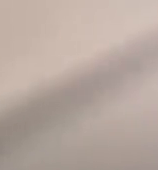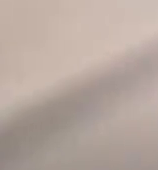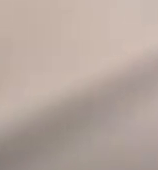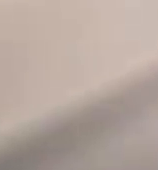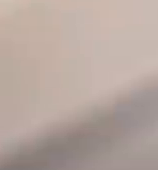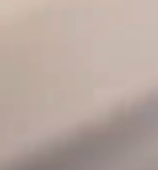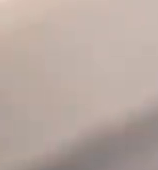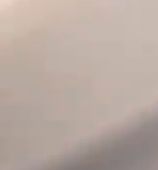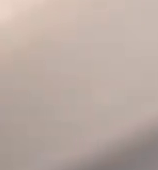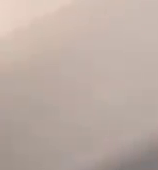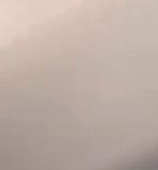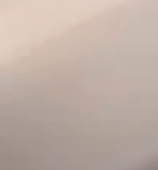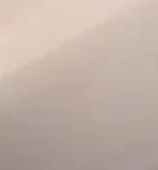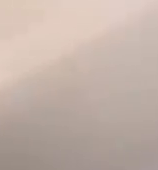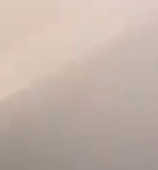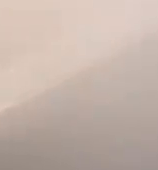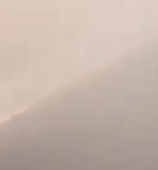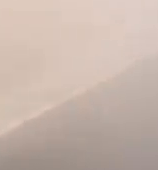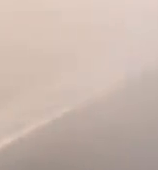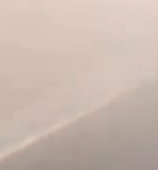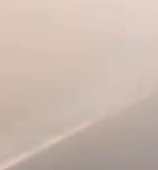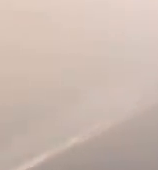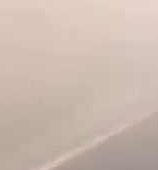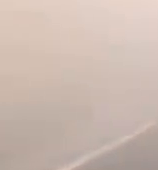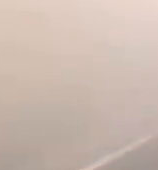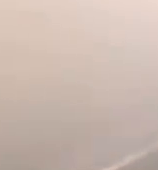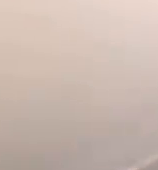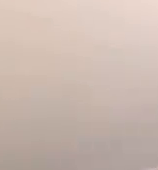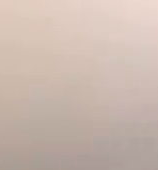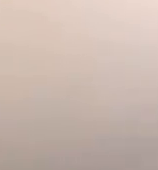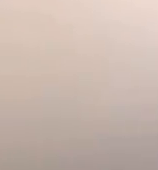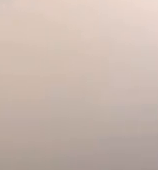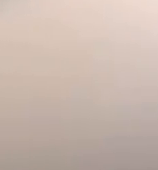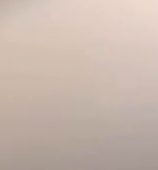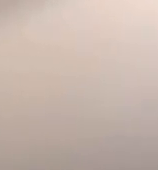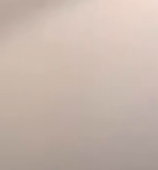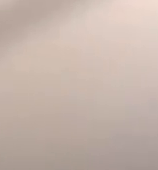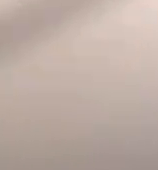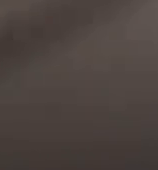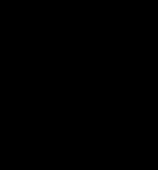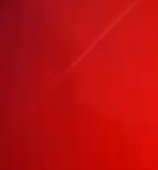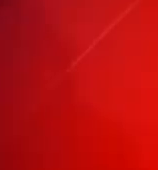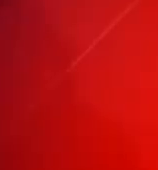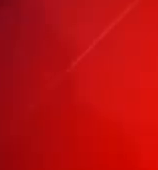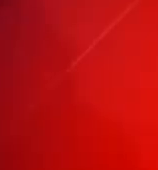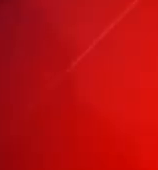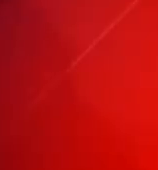TV at sa www.gmanews.tv.